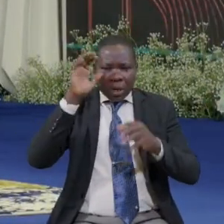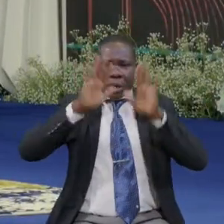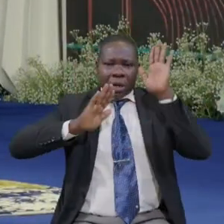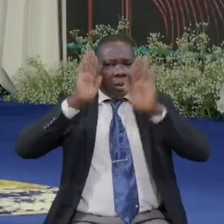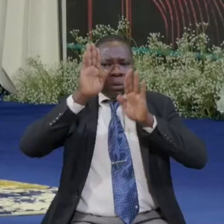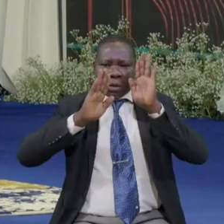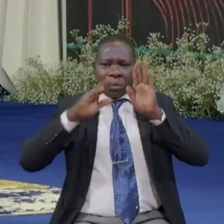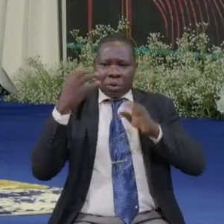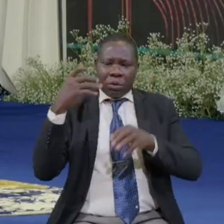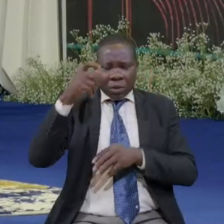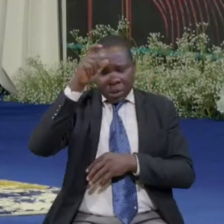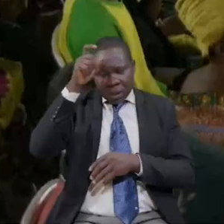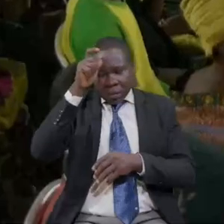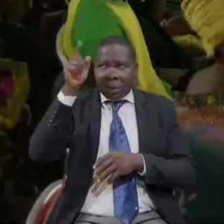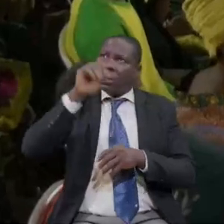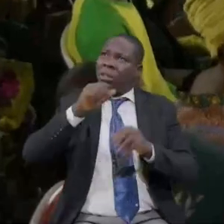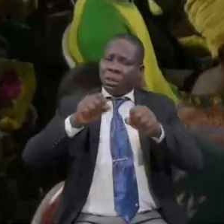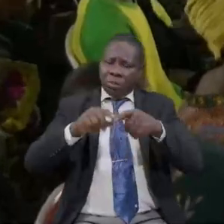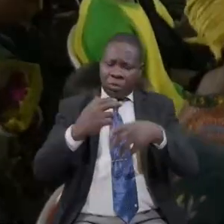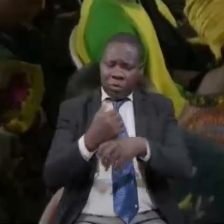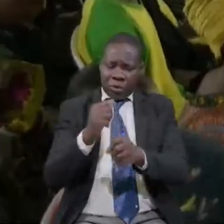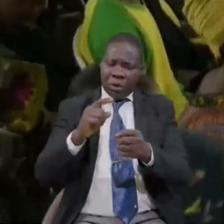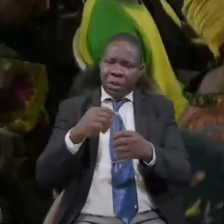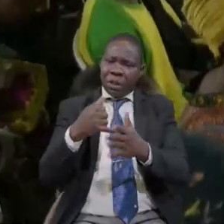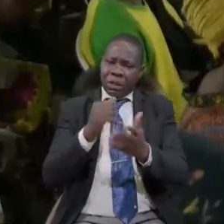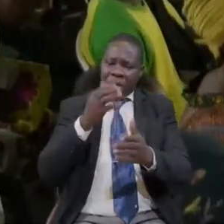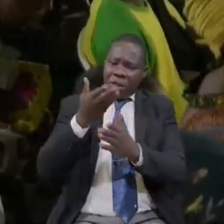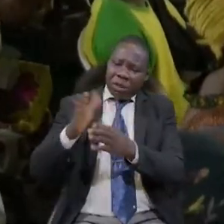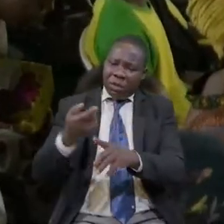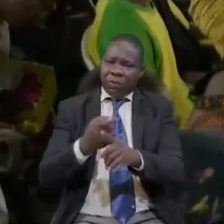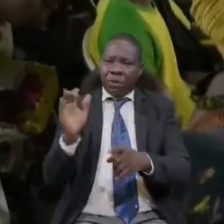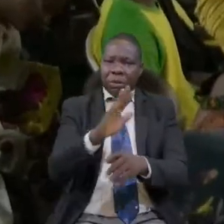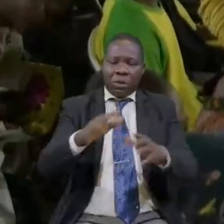ennemis? Est-il capable d'ôter cela de votre vie?